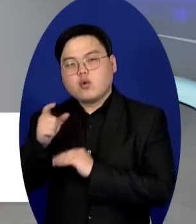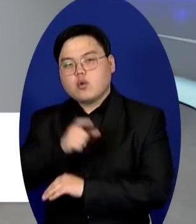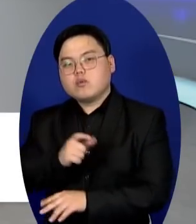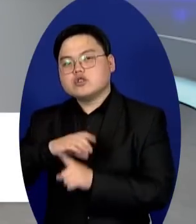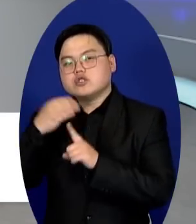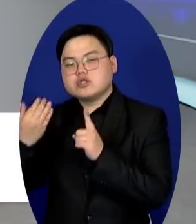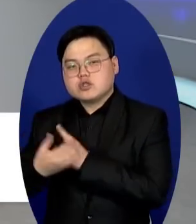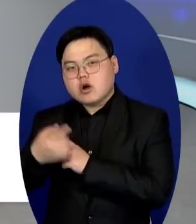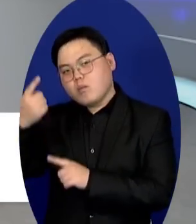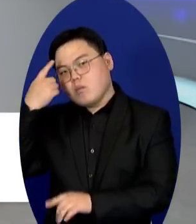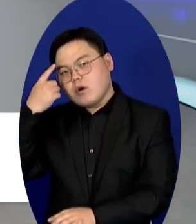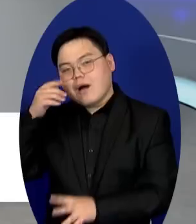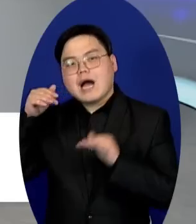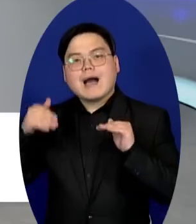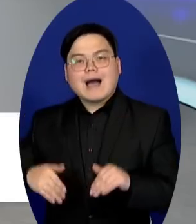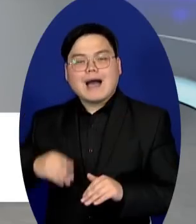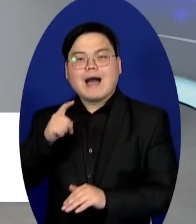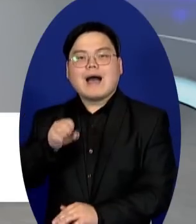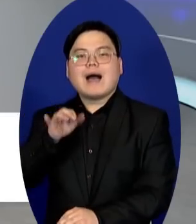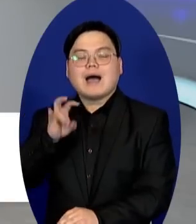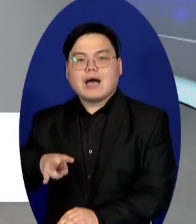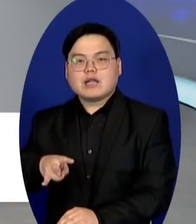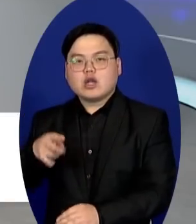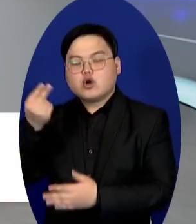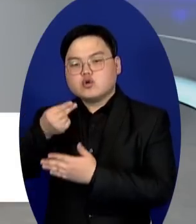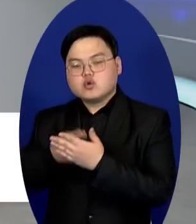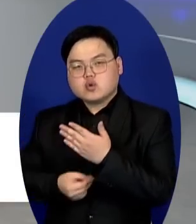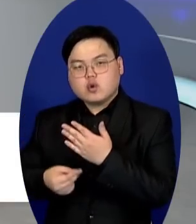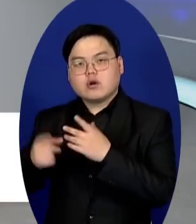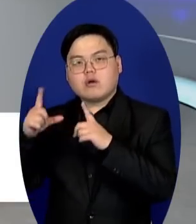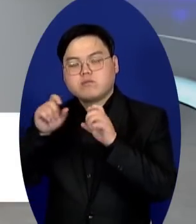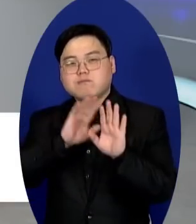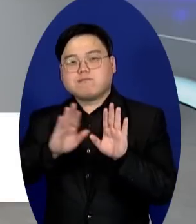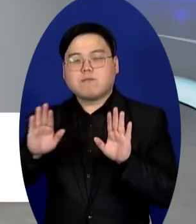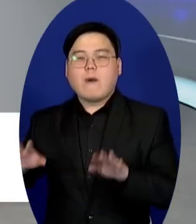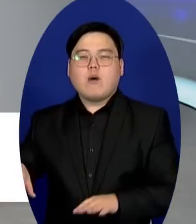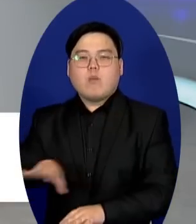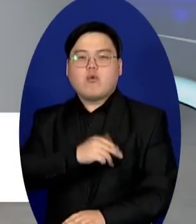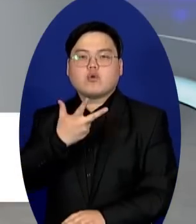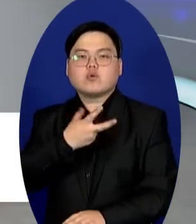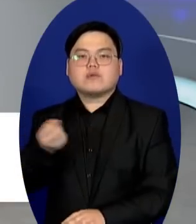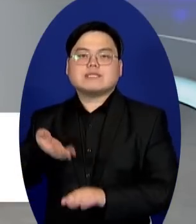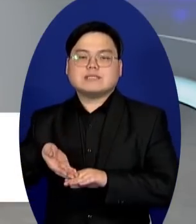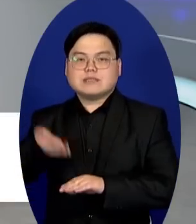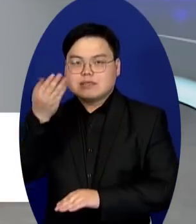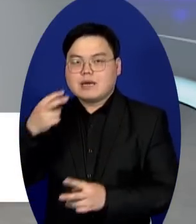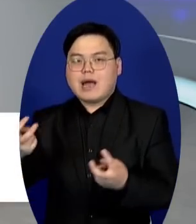Монголын эзэнт гүрний хаад хаттын хөргийн хуулбаруудаас бүрдсэн нийтдээ 300 гаруй үзмрийг дэлгэн тавьсан